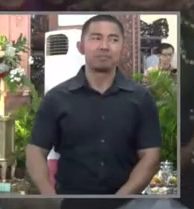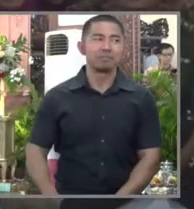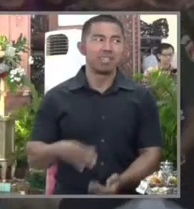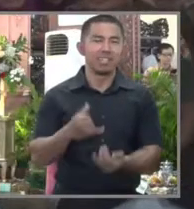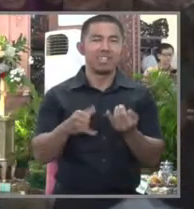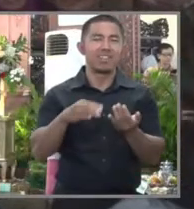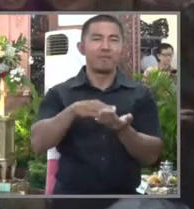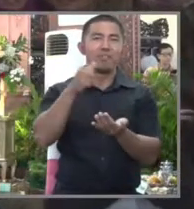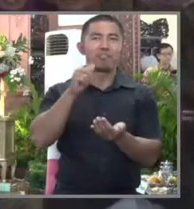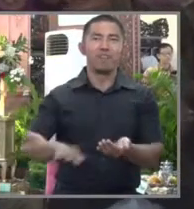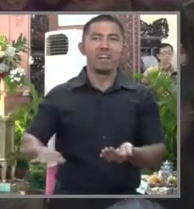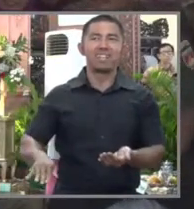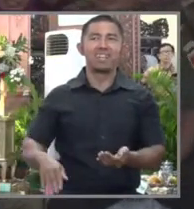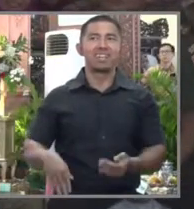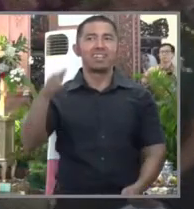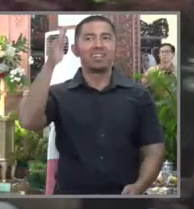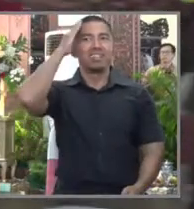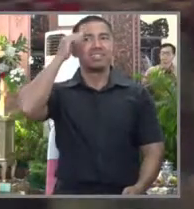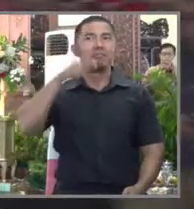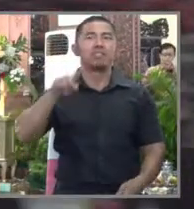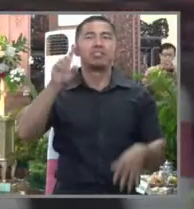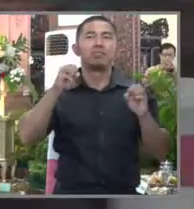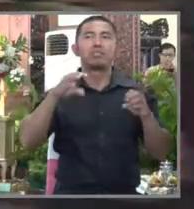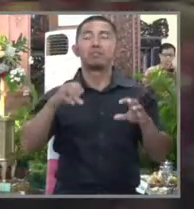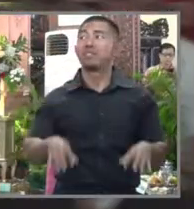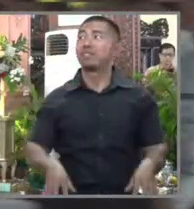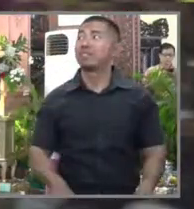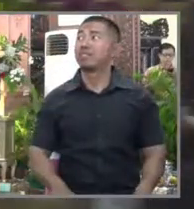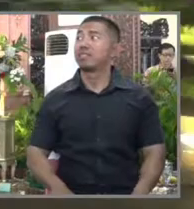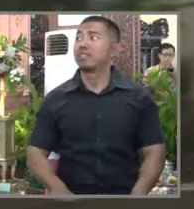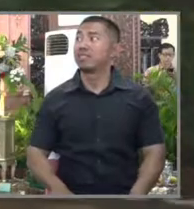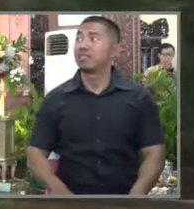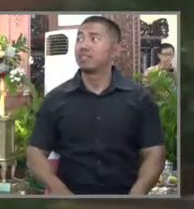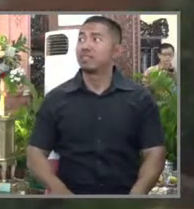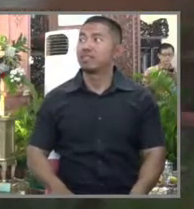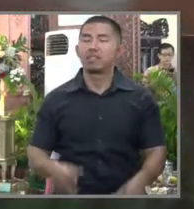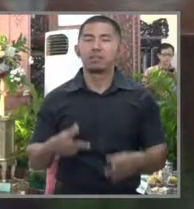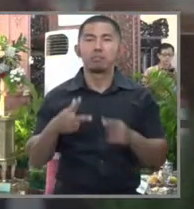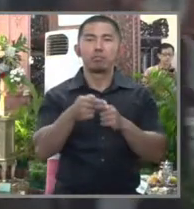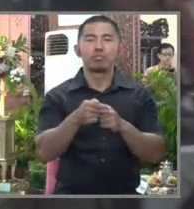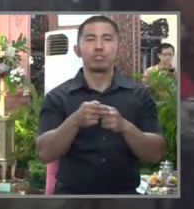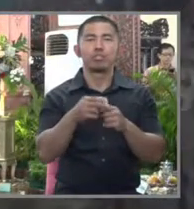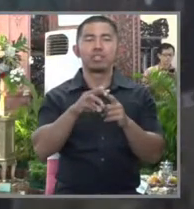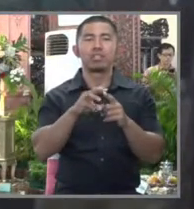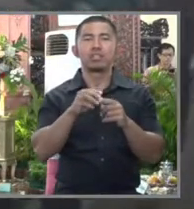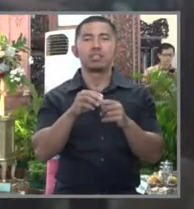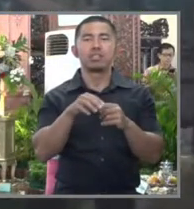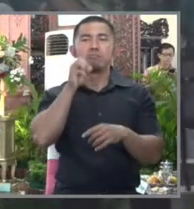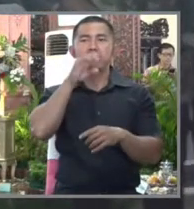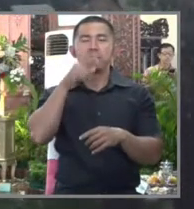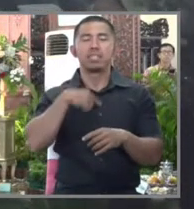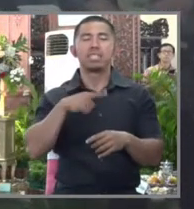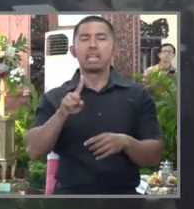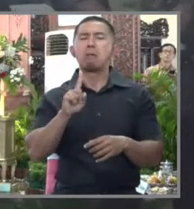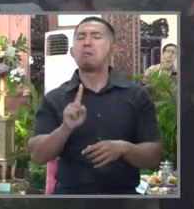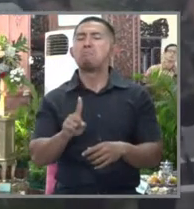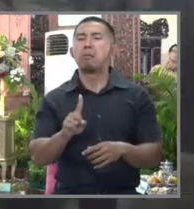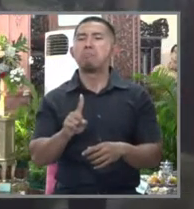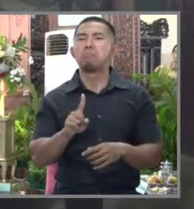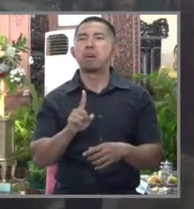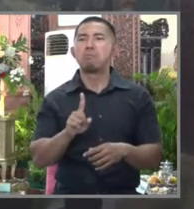Assalamualaikum warahmatullahi wabarakatuh. Waalaikumsalam. Keputusannya apa? Tadi keputusannya yang menyampaikan dari saya. Kenapa bisa begitu?